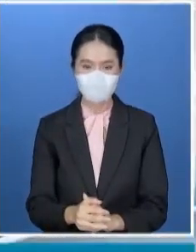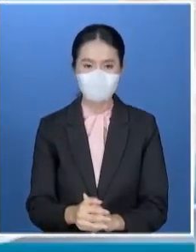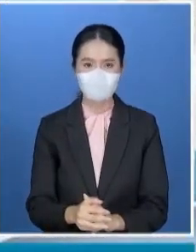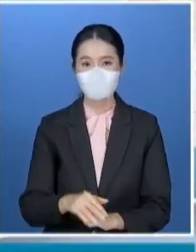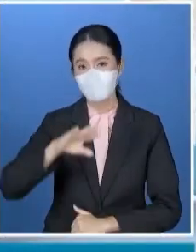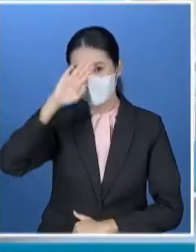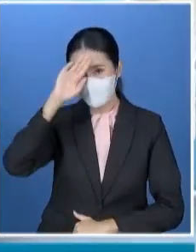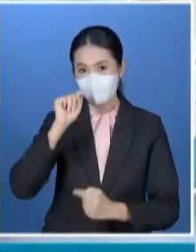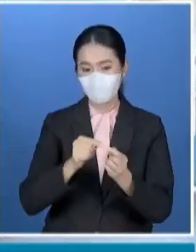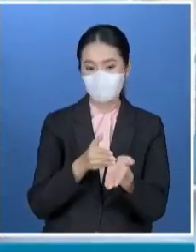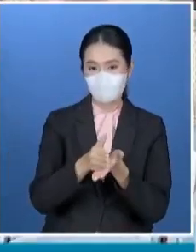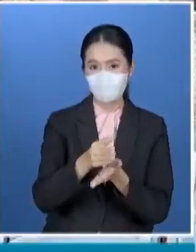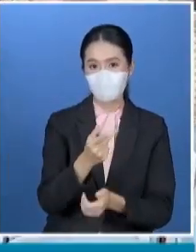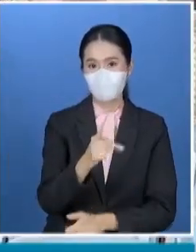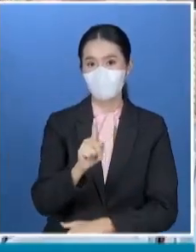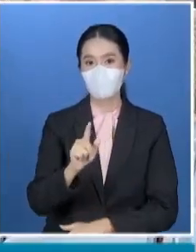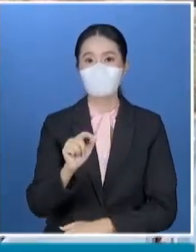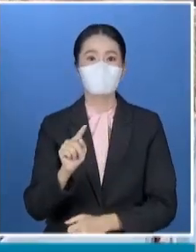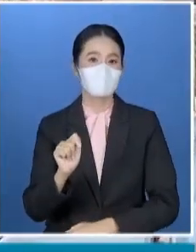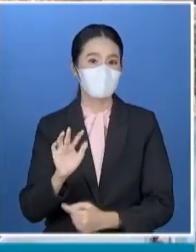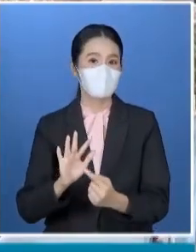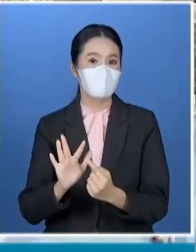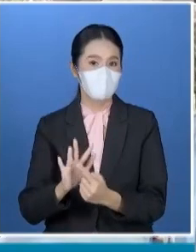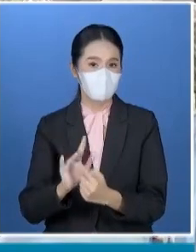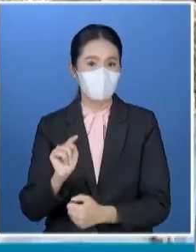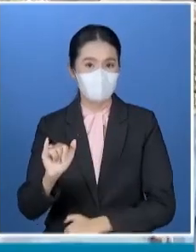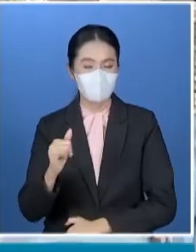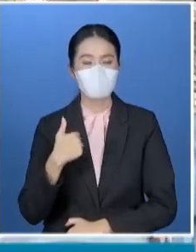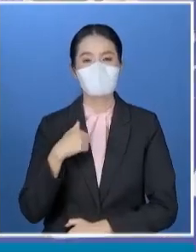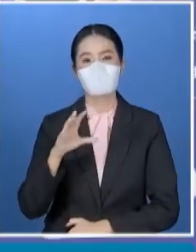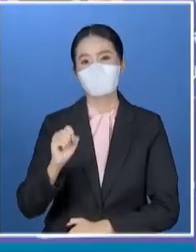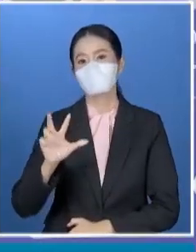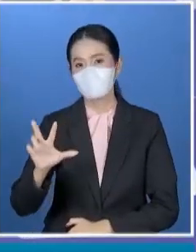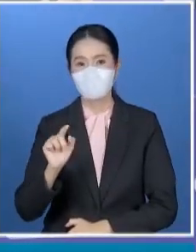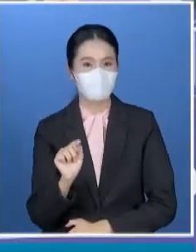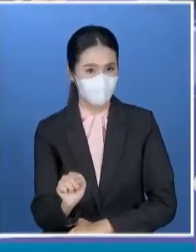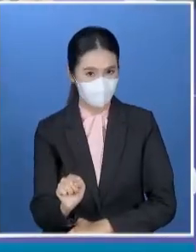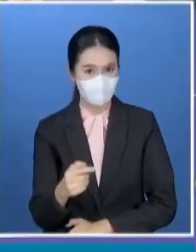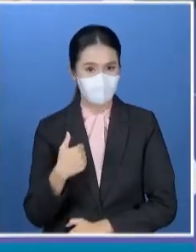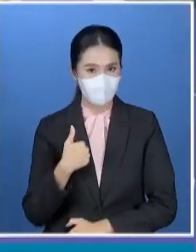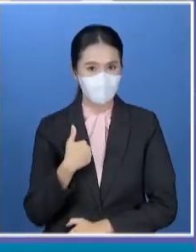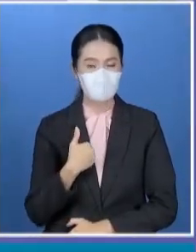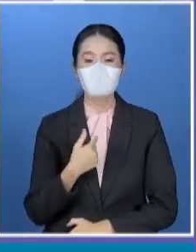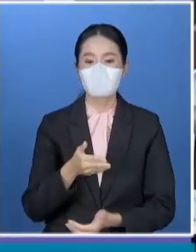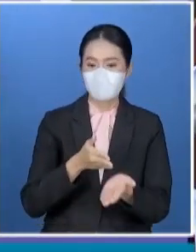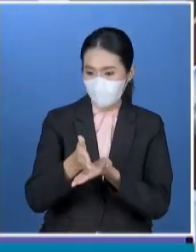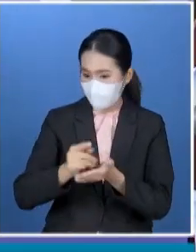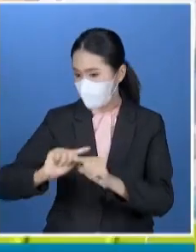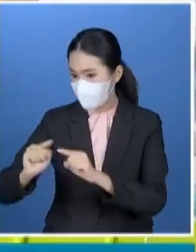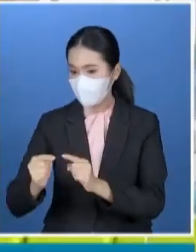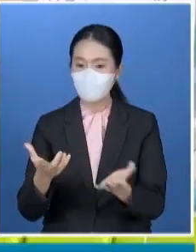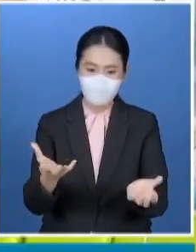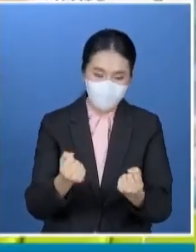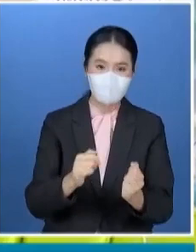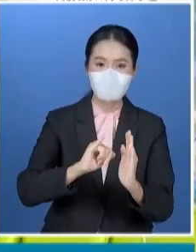ของผู้ป่วยในพื้นที่เขตคลองเตยที่อยู่ณที่นี่นะคะมีแค่53คนเท่านั้นต้องบอกว่าที่เนี่ยรับทุกเขตหรือต่